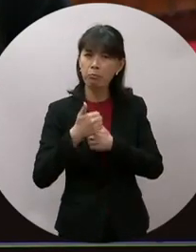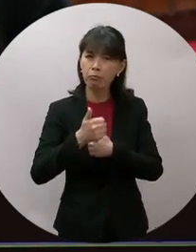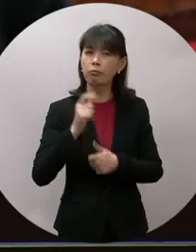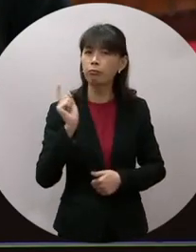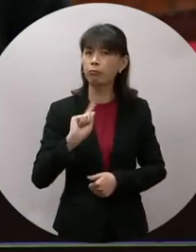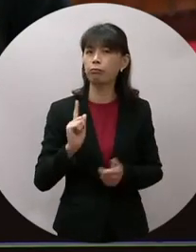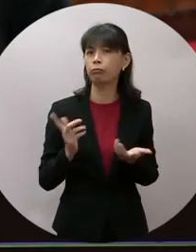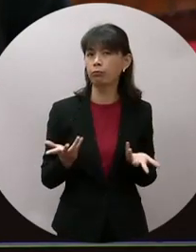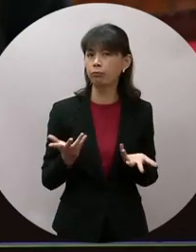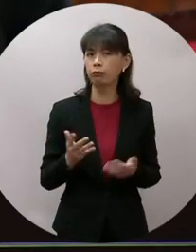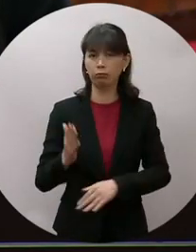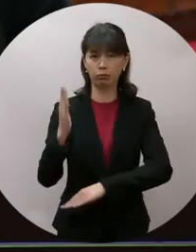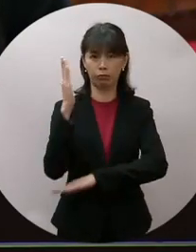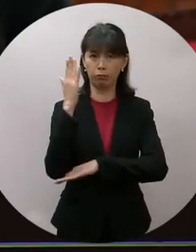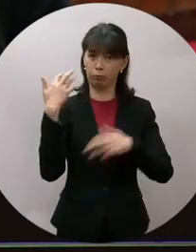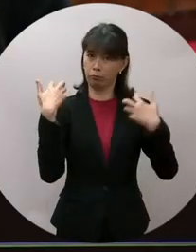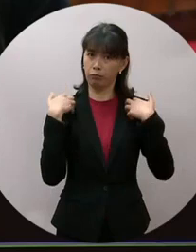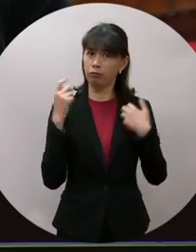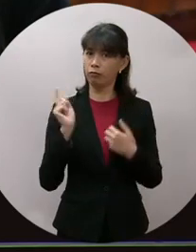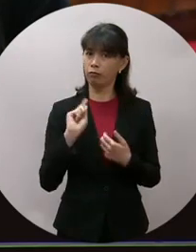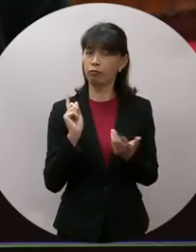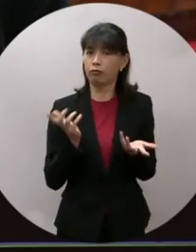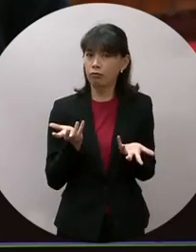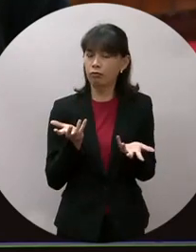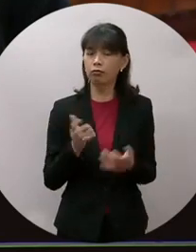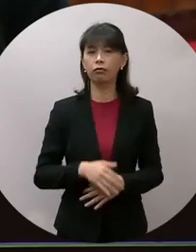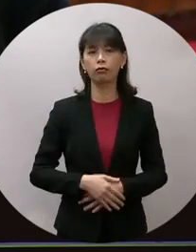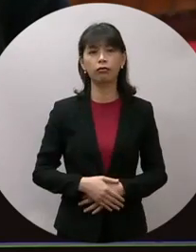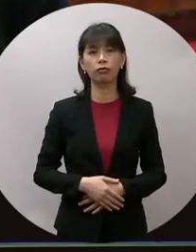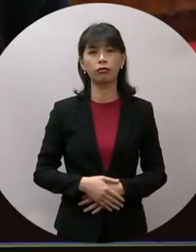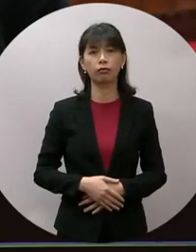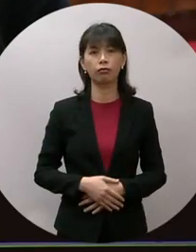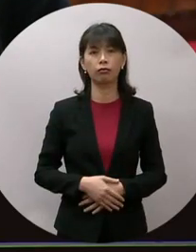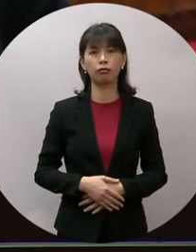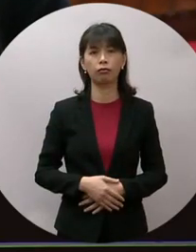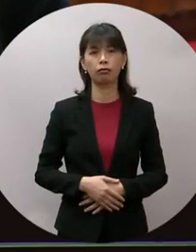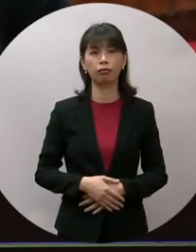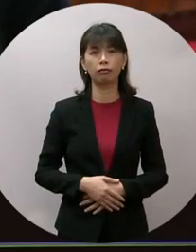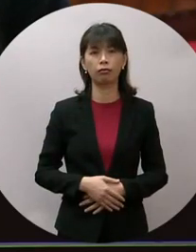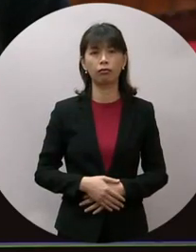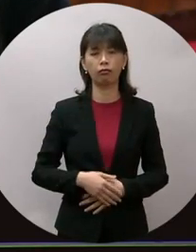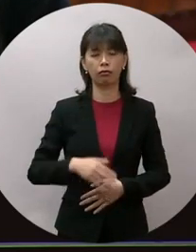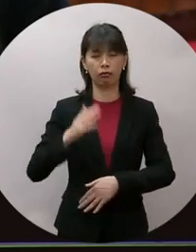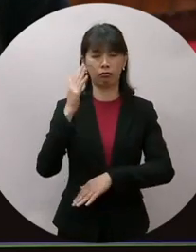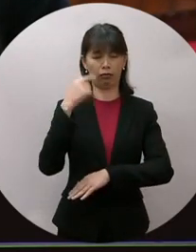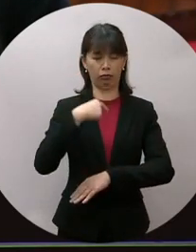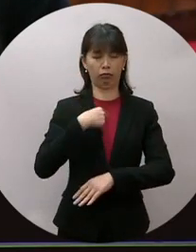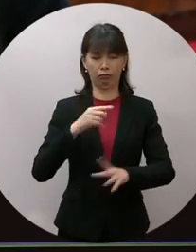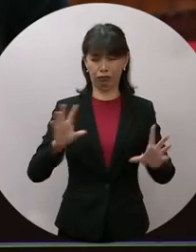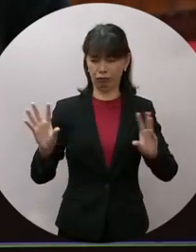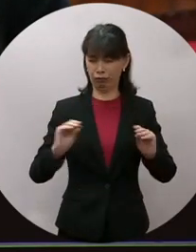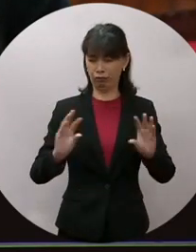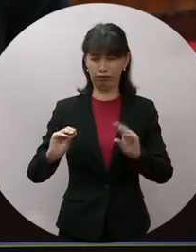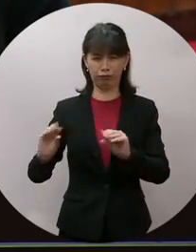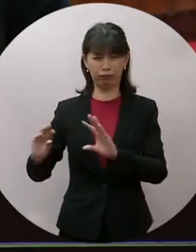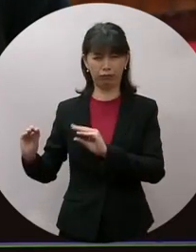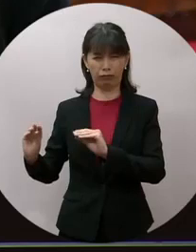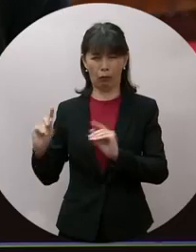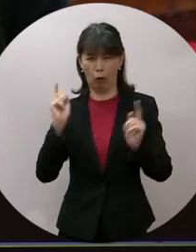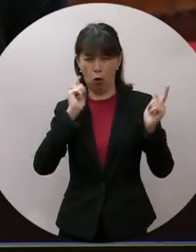那我们政府的角色是什么？我们掌握这么多的一个资料，这么多的一个情